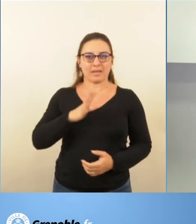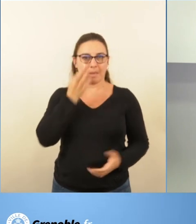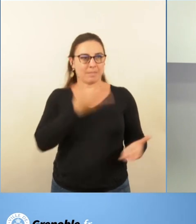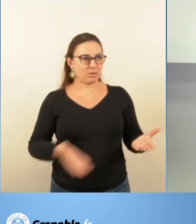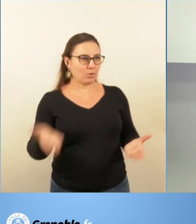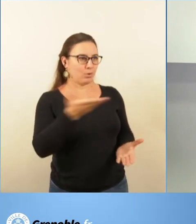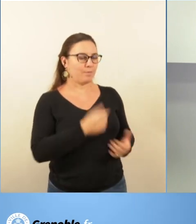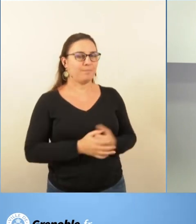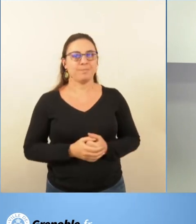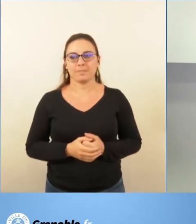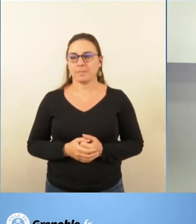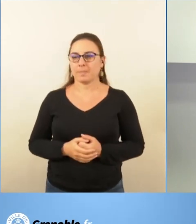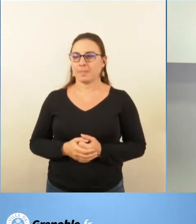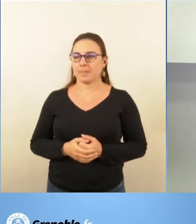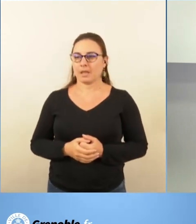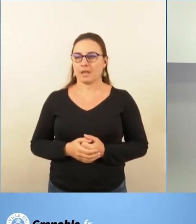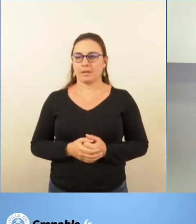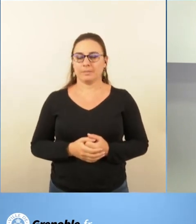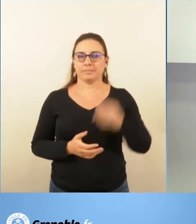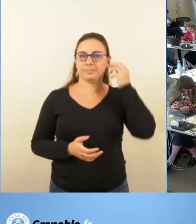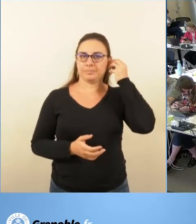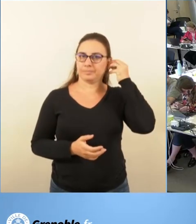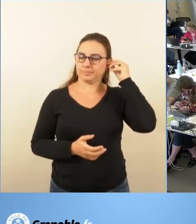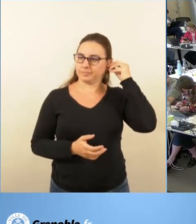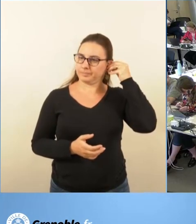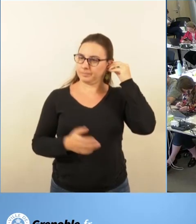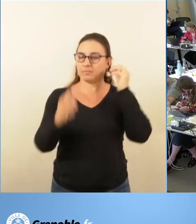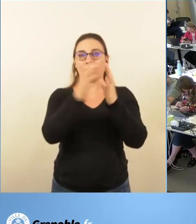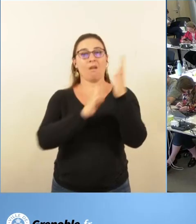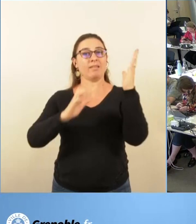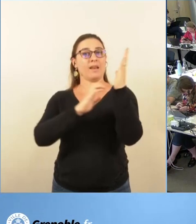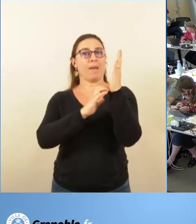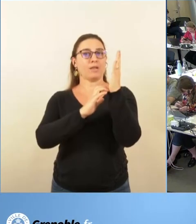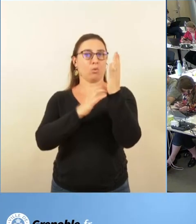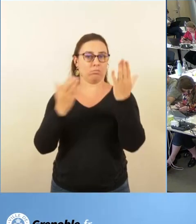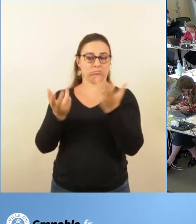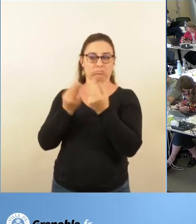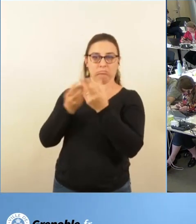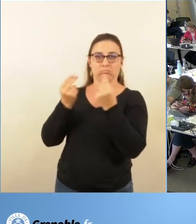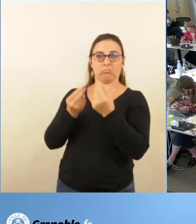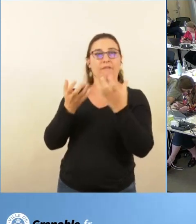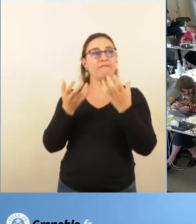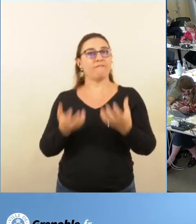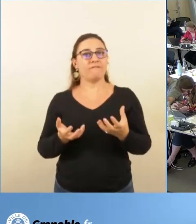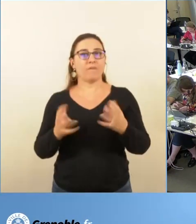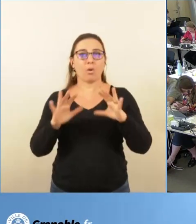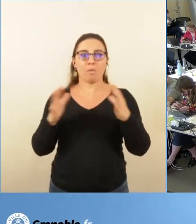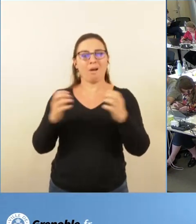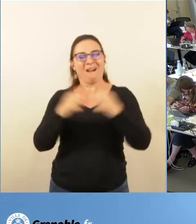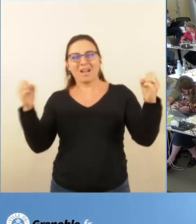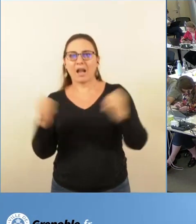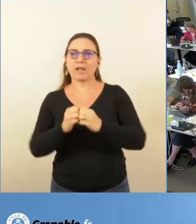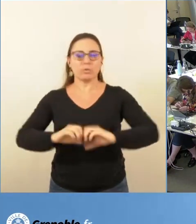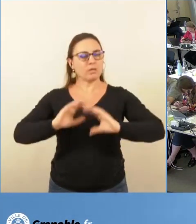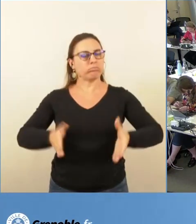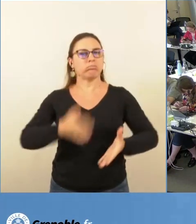les conseillers municipaux il nous est demandé à travers cette délibération d'approuver la fin des mesures de gratuité jusqu'à